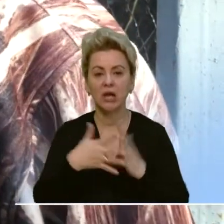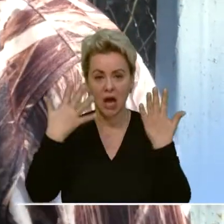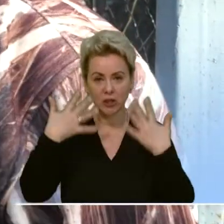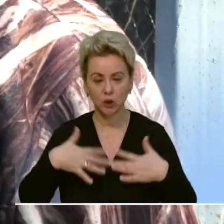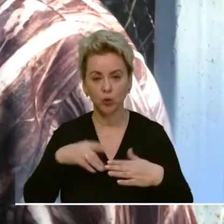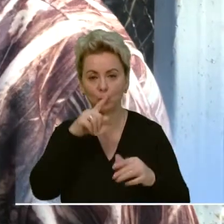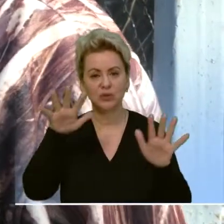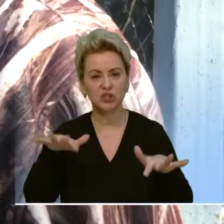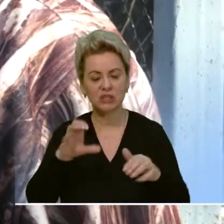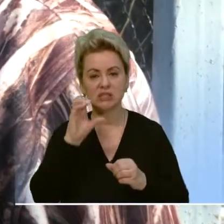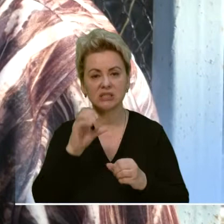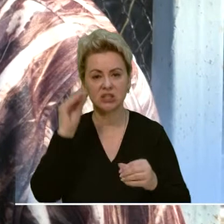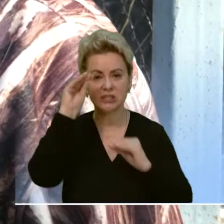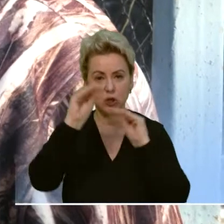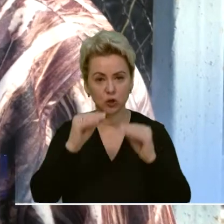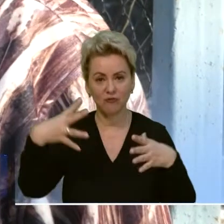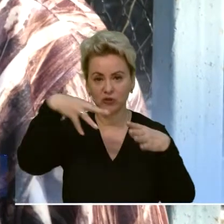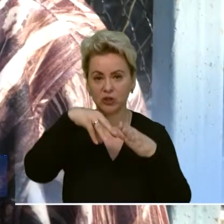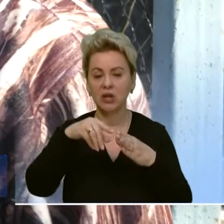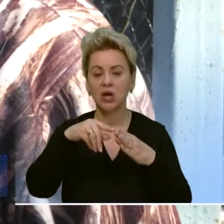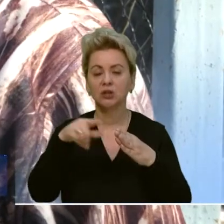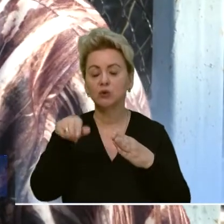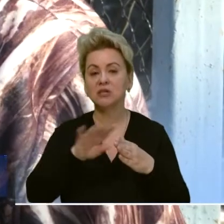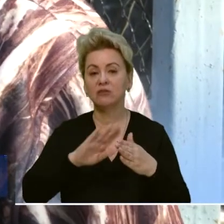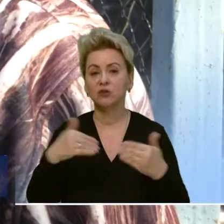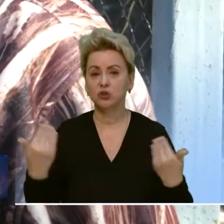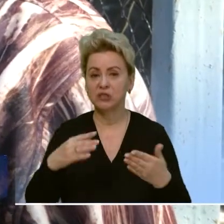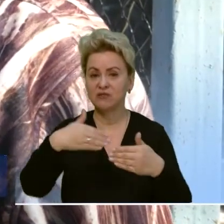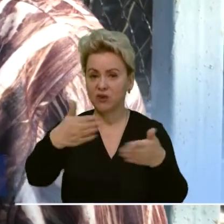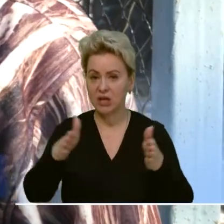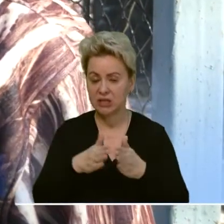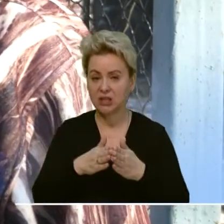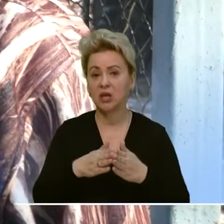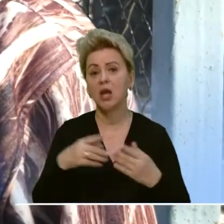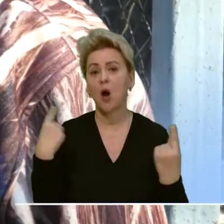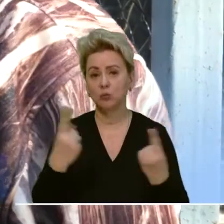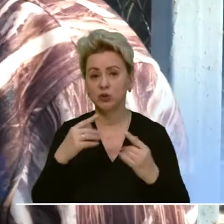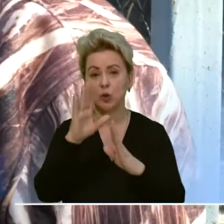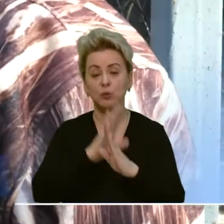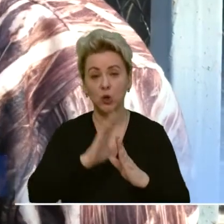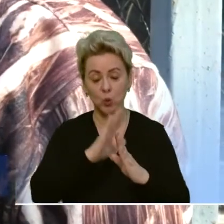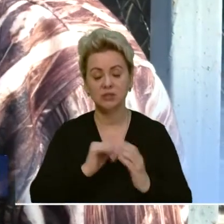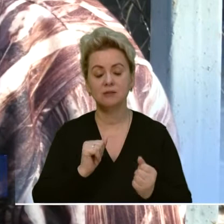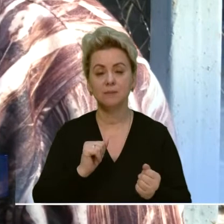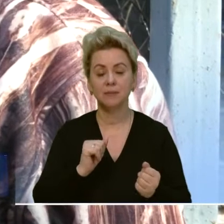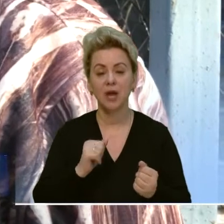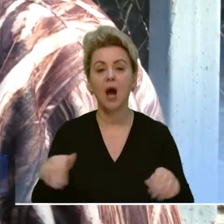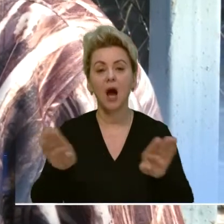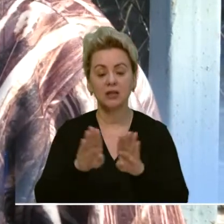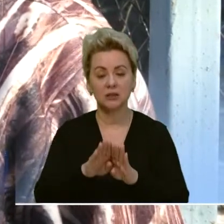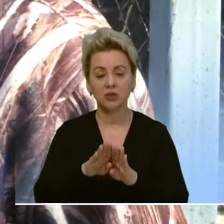птицы, содержание в неволе и в естественной среде обитания, а